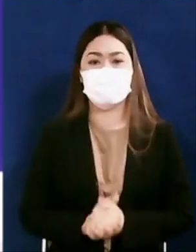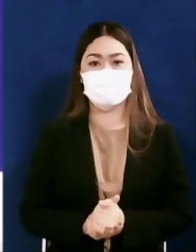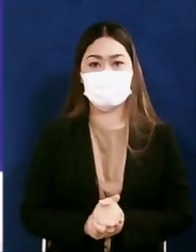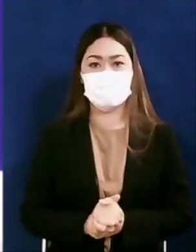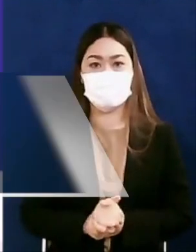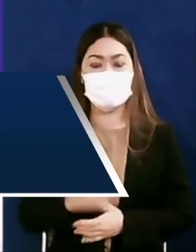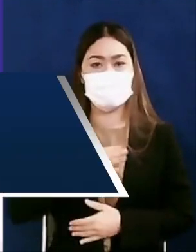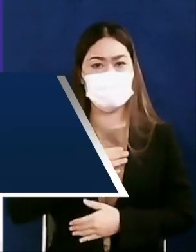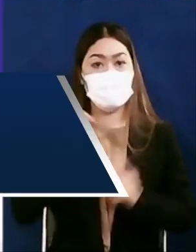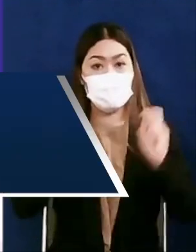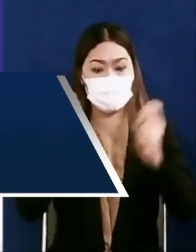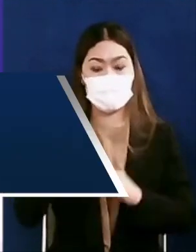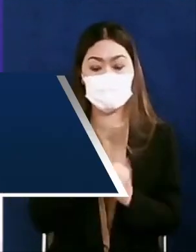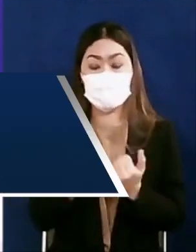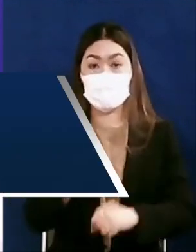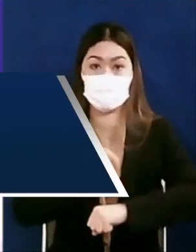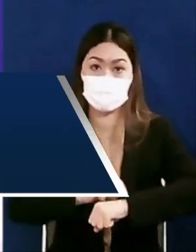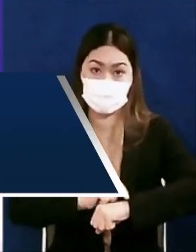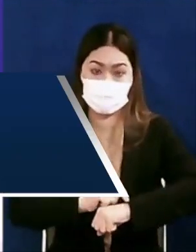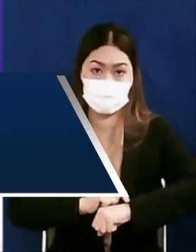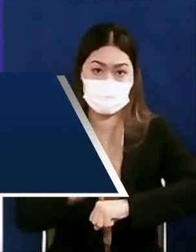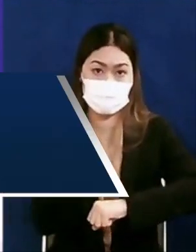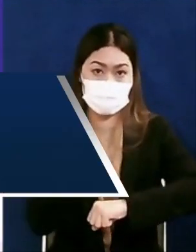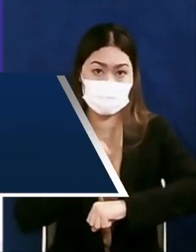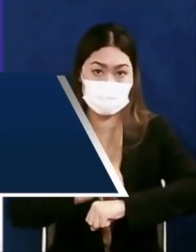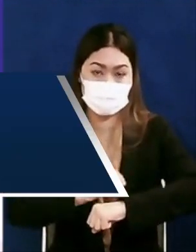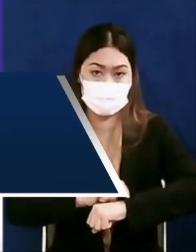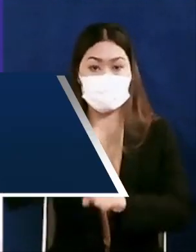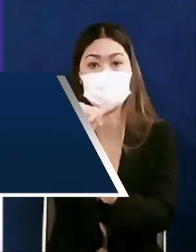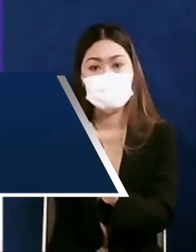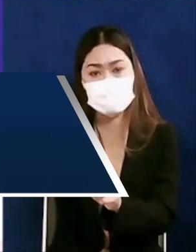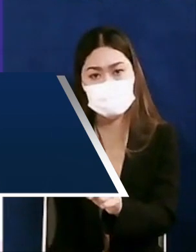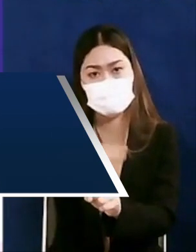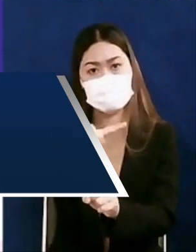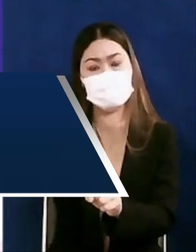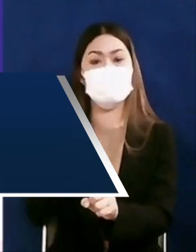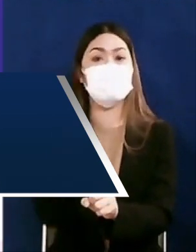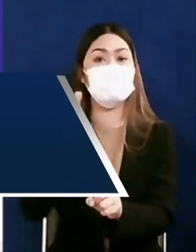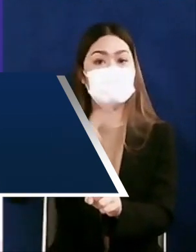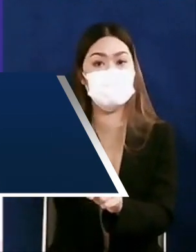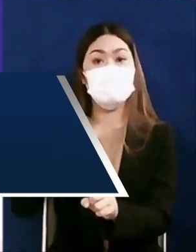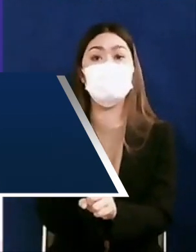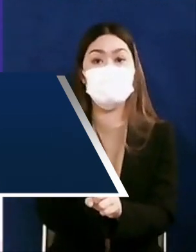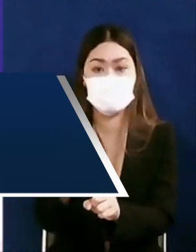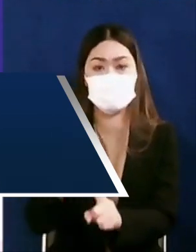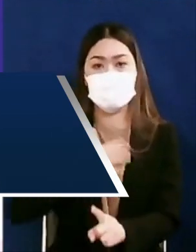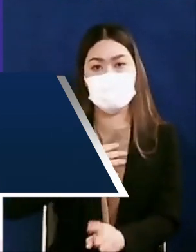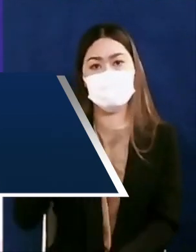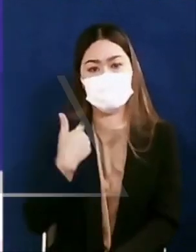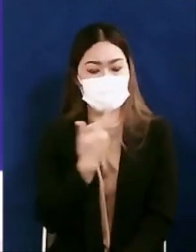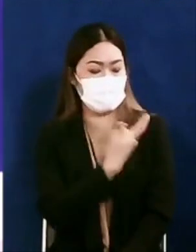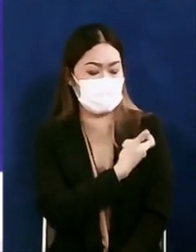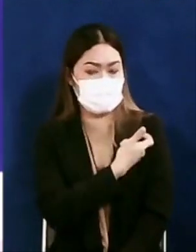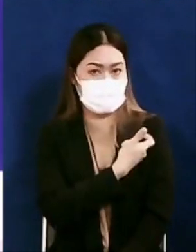เราตั้งโจทย์ว่าในช่วงเวลาของช่วงเดือนประมาณพฤศจิกายนเนี่ยนะครับที่เรามีการฉีดวั